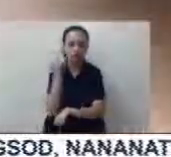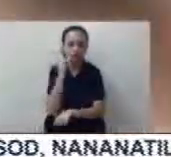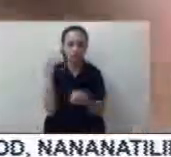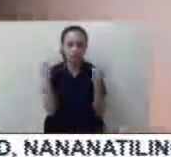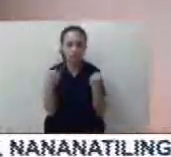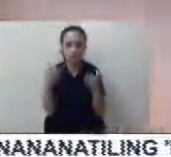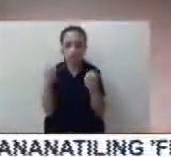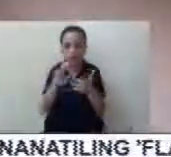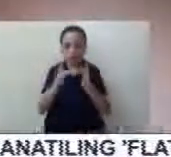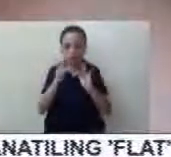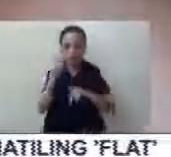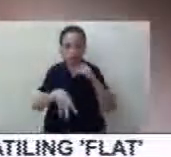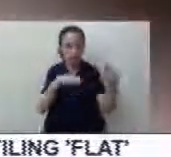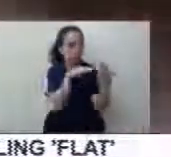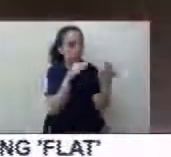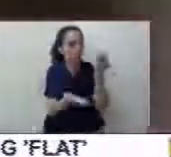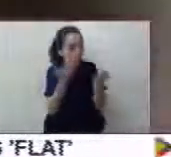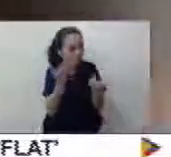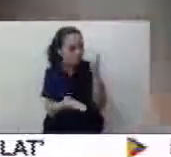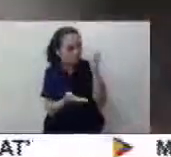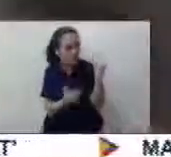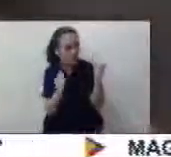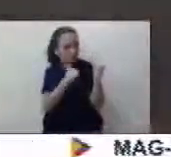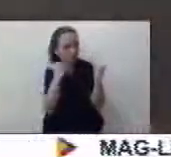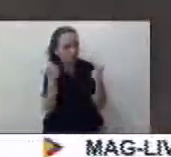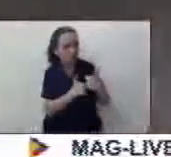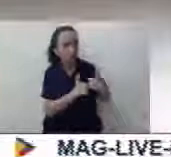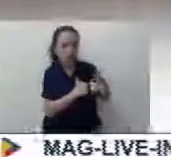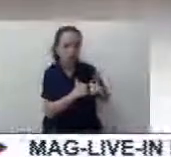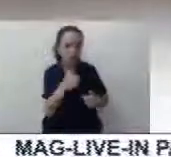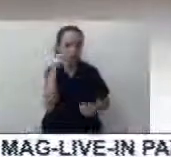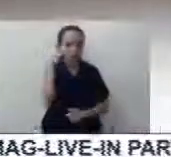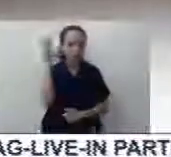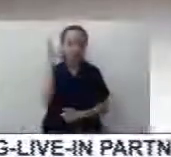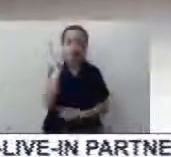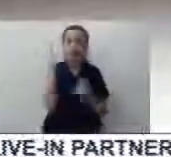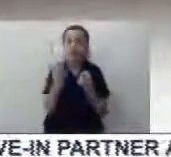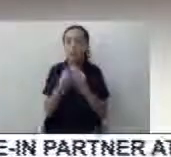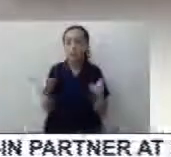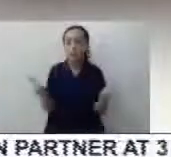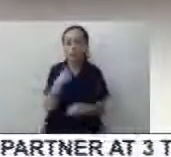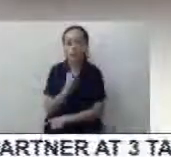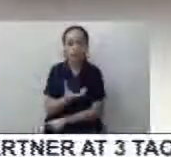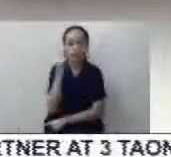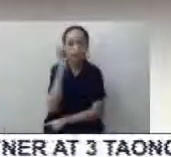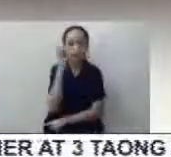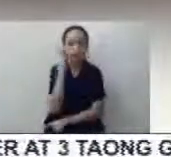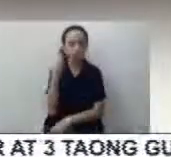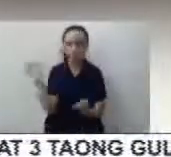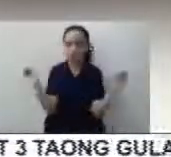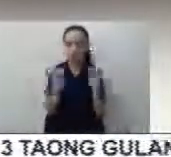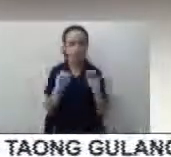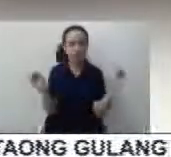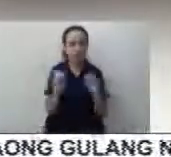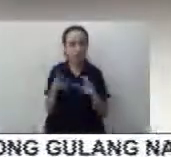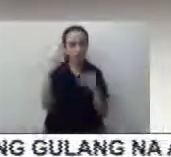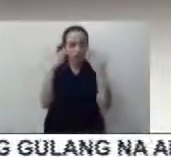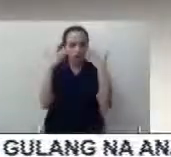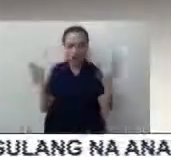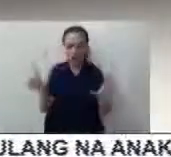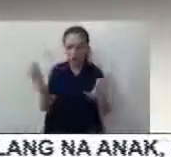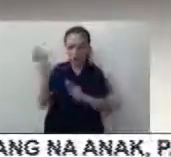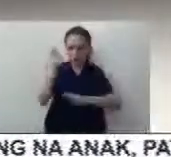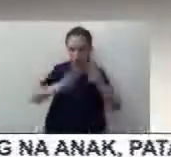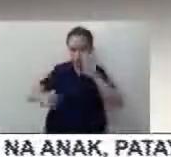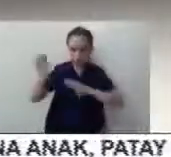banda, matapos lumabas ang balitang naghiwalay na nga sina Aljur at Kylie, ibinahagi naman online ni Kylie na maglilipat bahay na sila ng kanilang